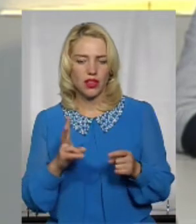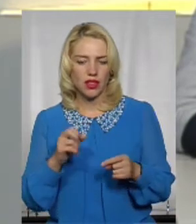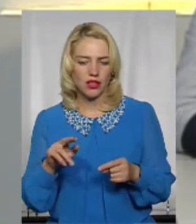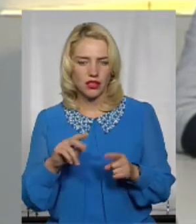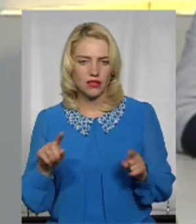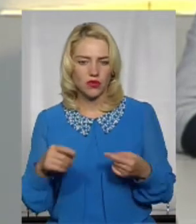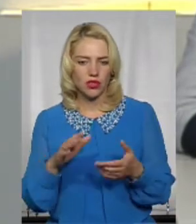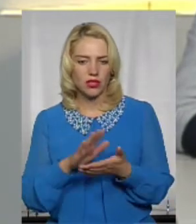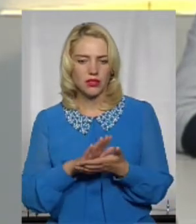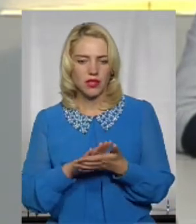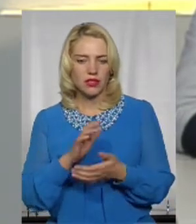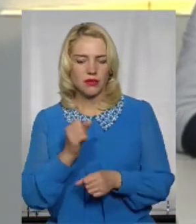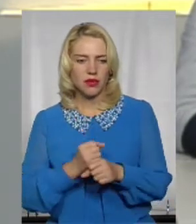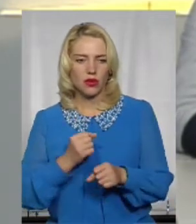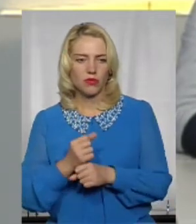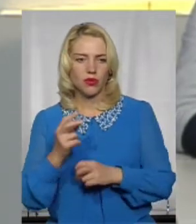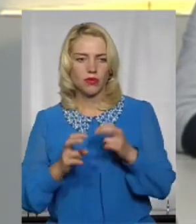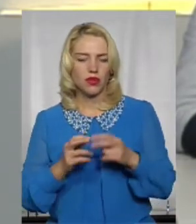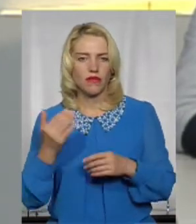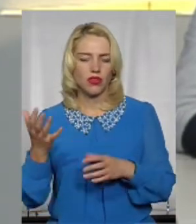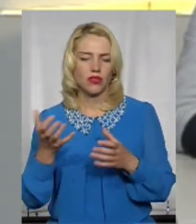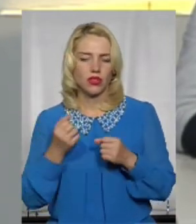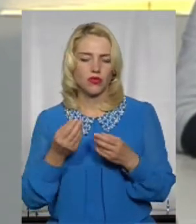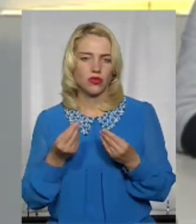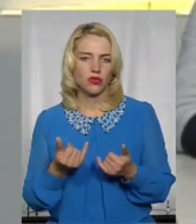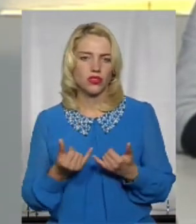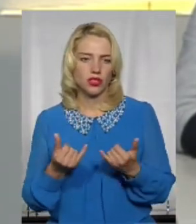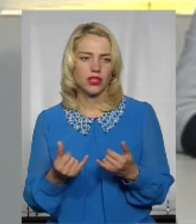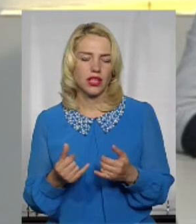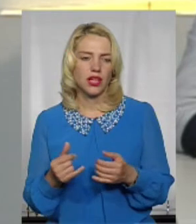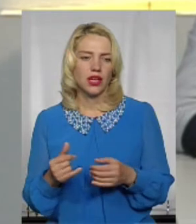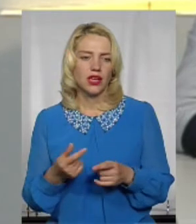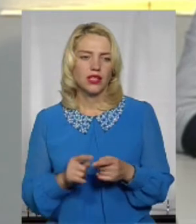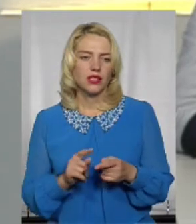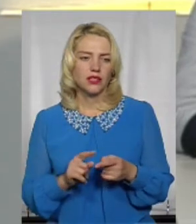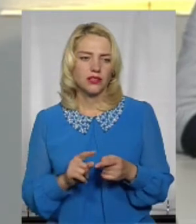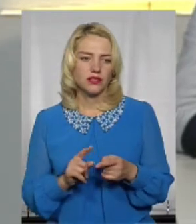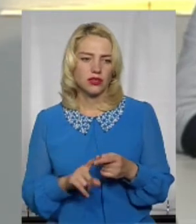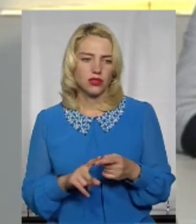створенням сміттєпереробного підприємства, вони отримують кошти для рекультивації цього